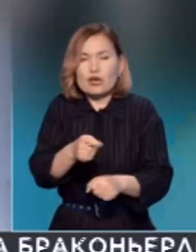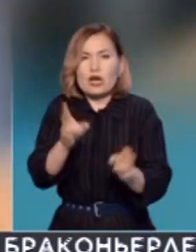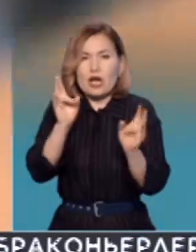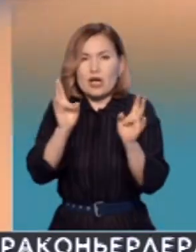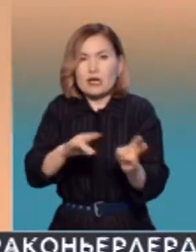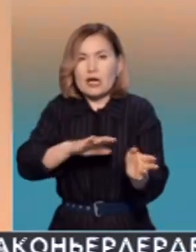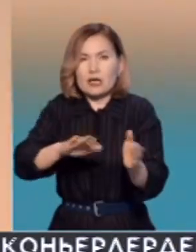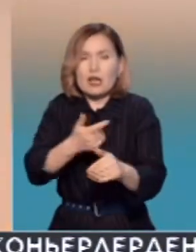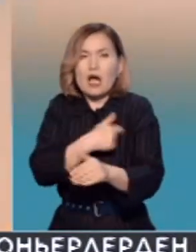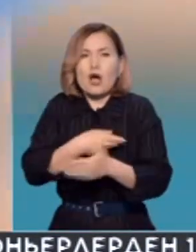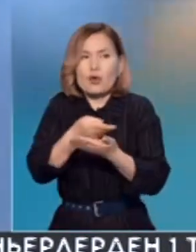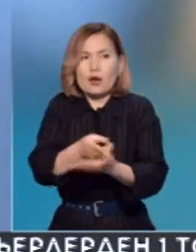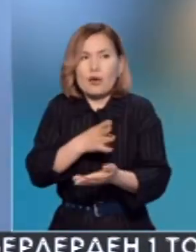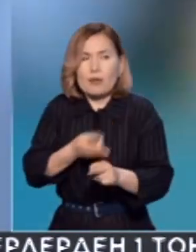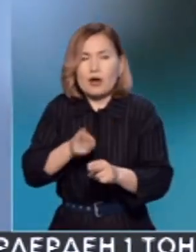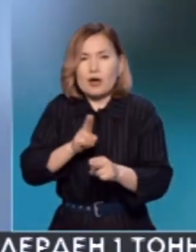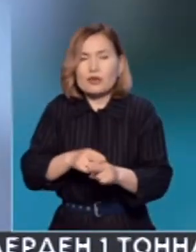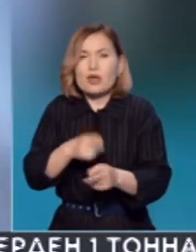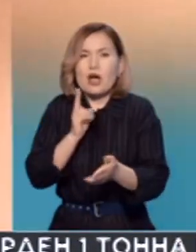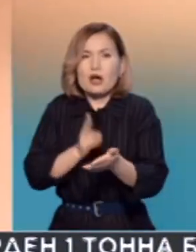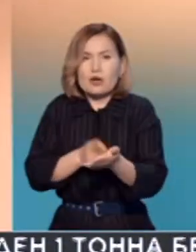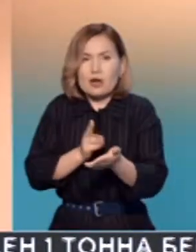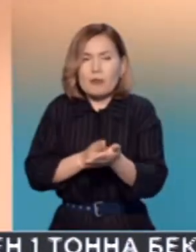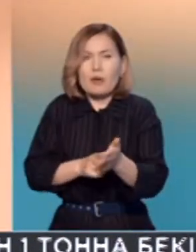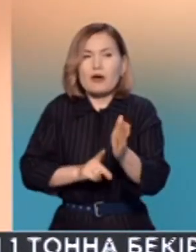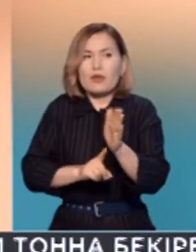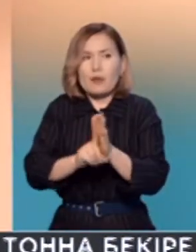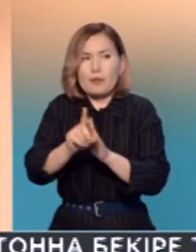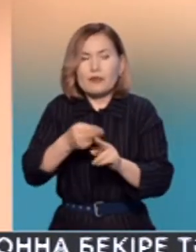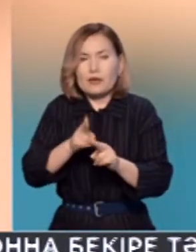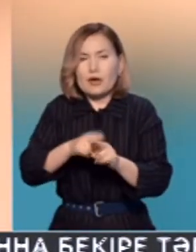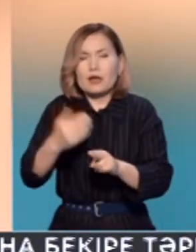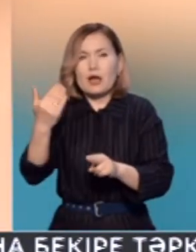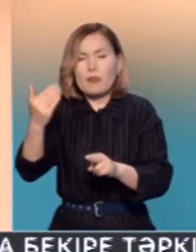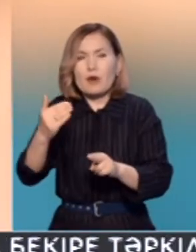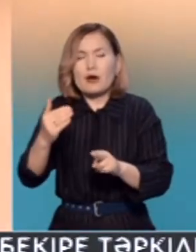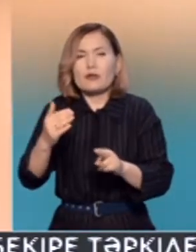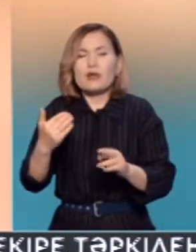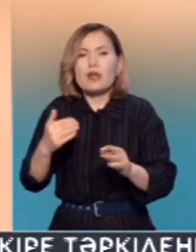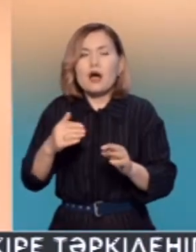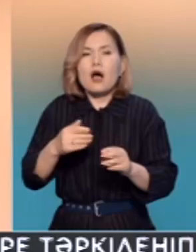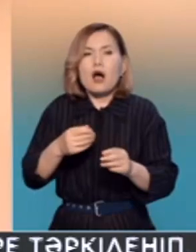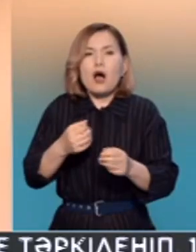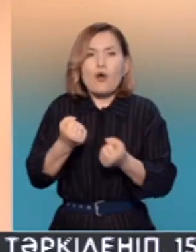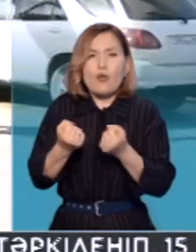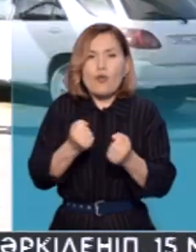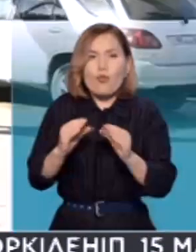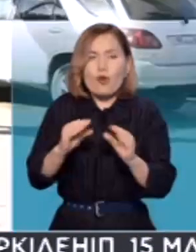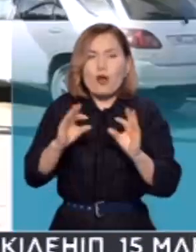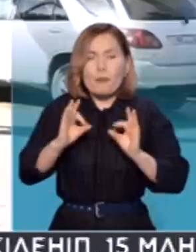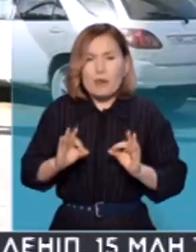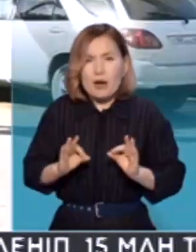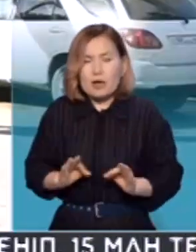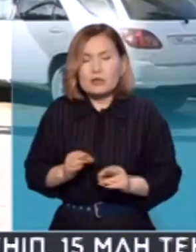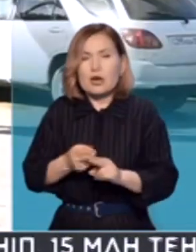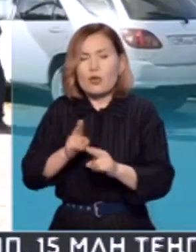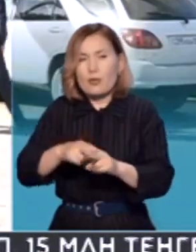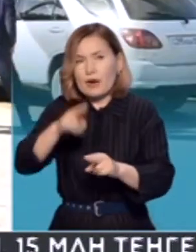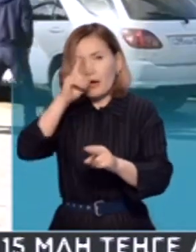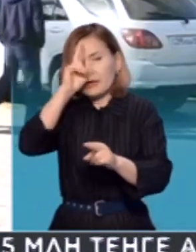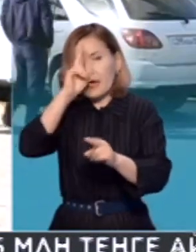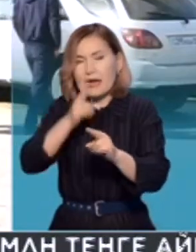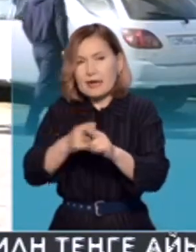Туыстарының айтуынша даудамай дәмханада басталған. Жәбірленушінің көлік прокуратурасында қызмет ететін інісі тәртіп сақшыларымен ерегісіп